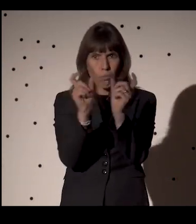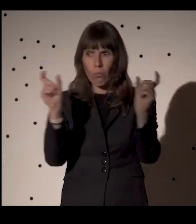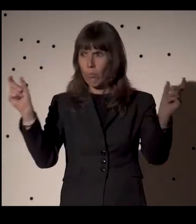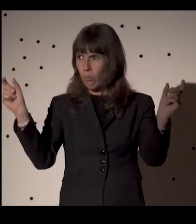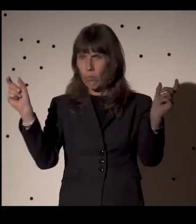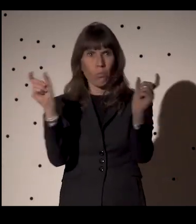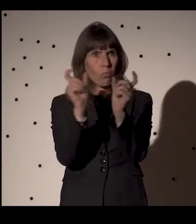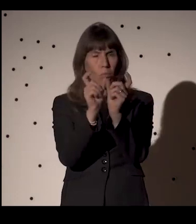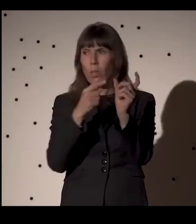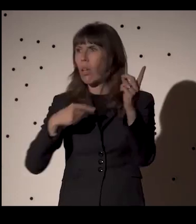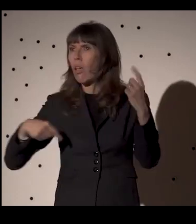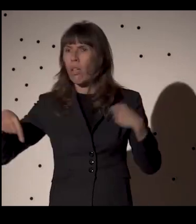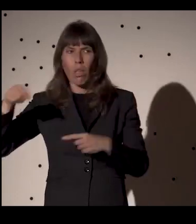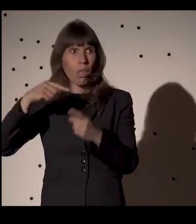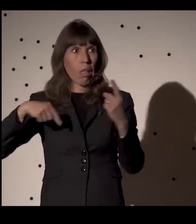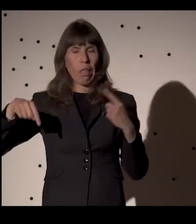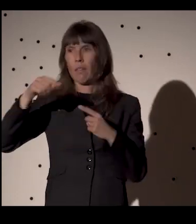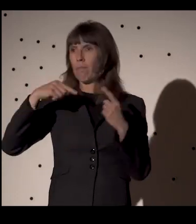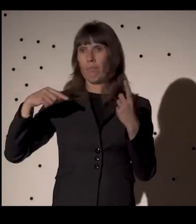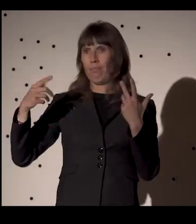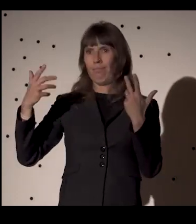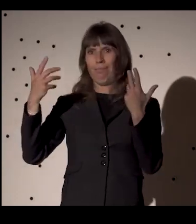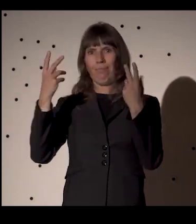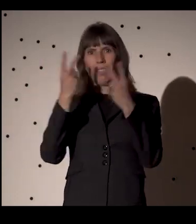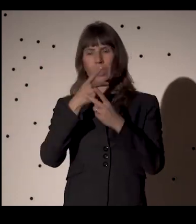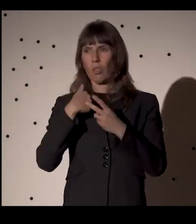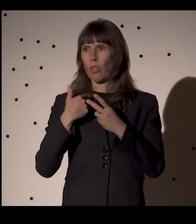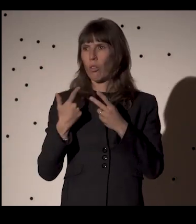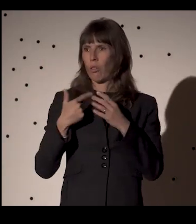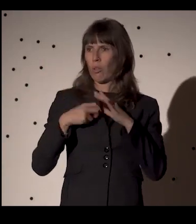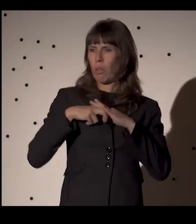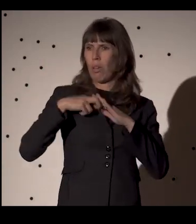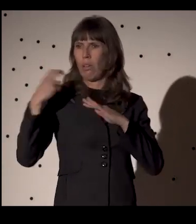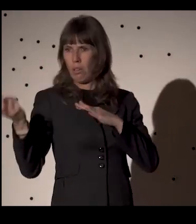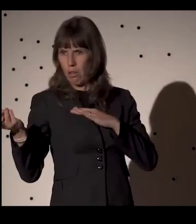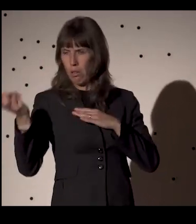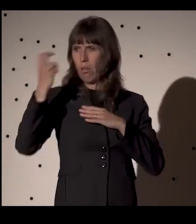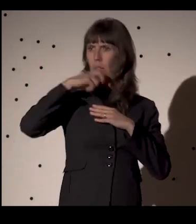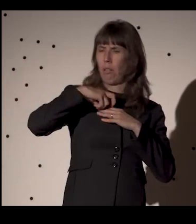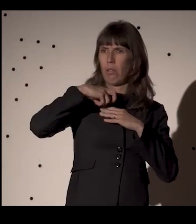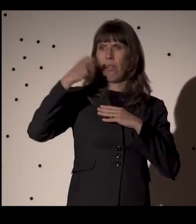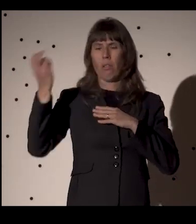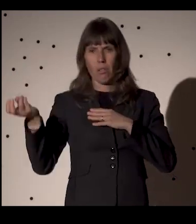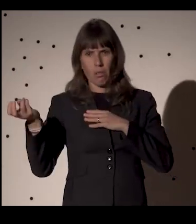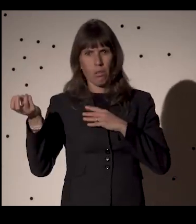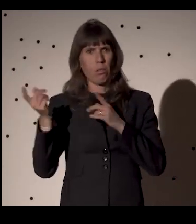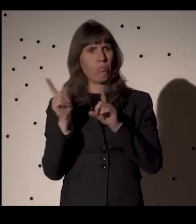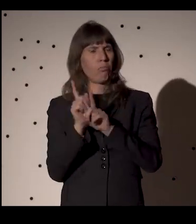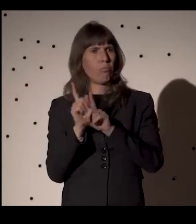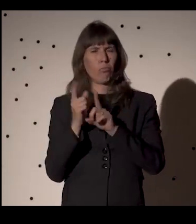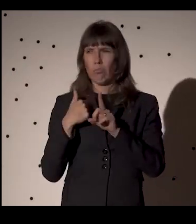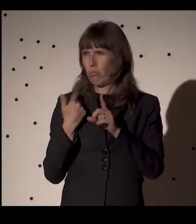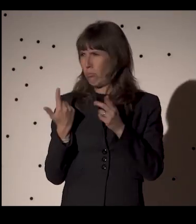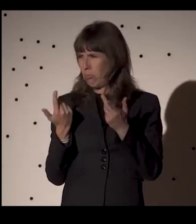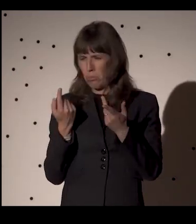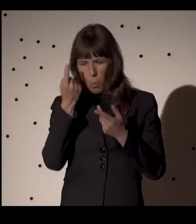vada mi ritrovo mi abbandono vado verso di me vengo via da me ma hai altro che me che un frammento di me riconquistato